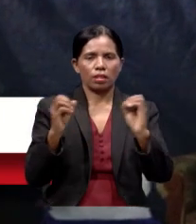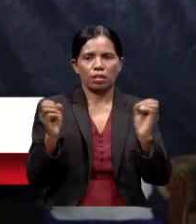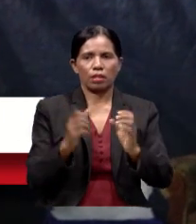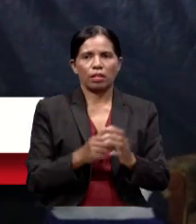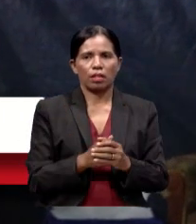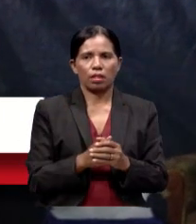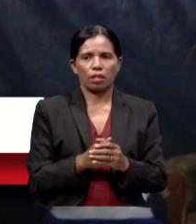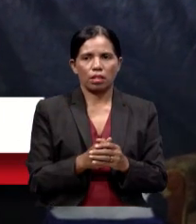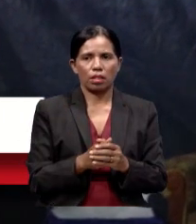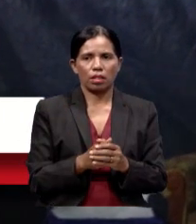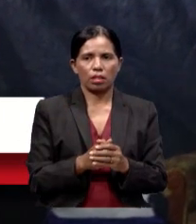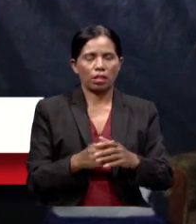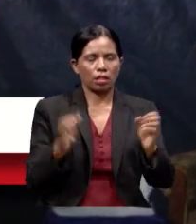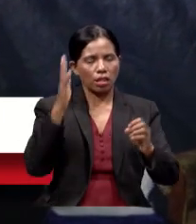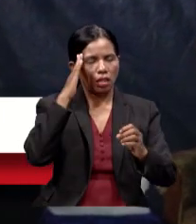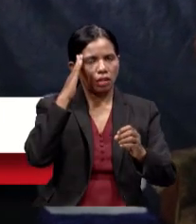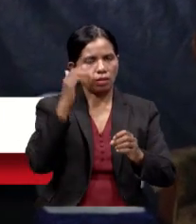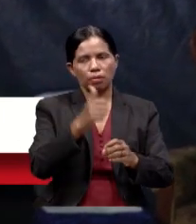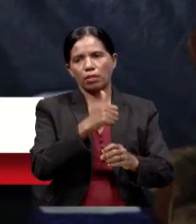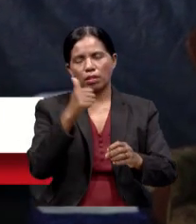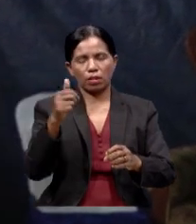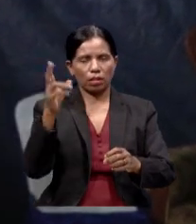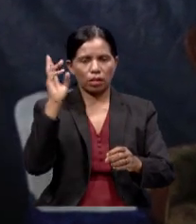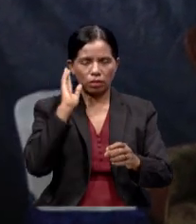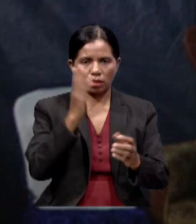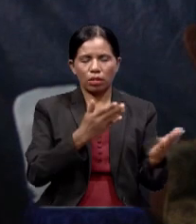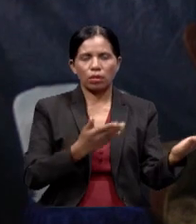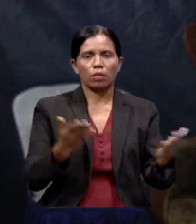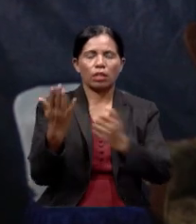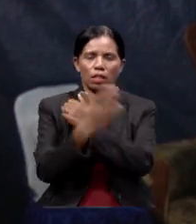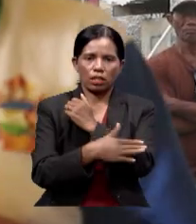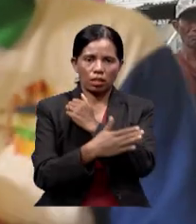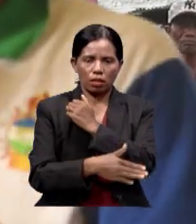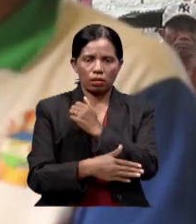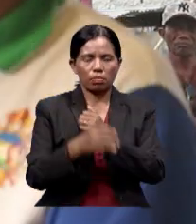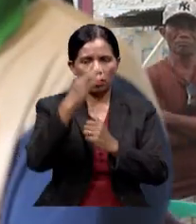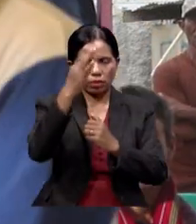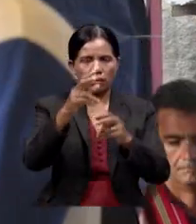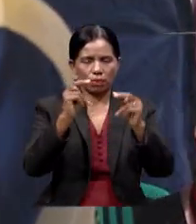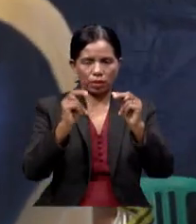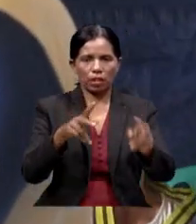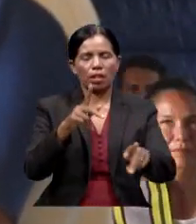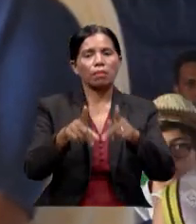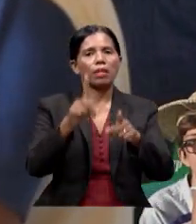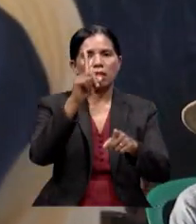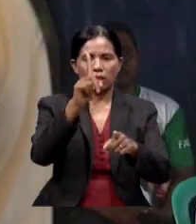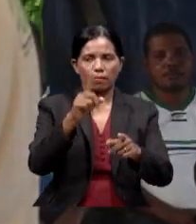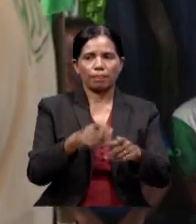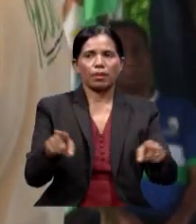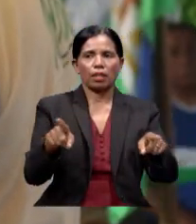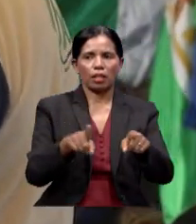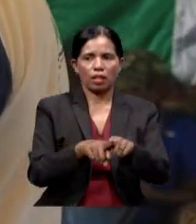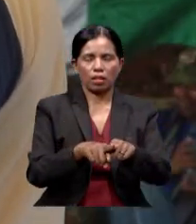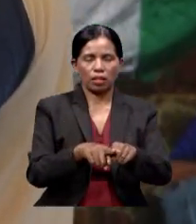Ya laiha na anoi botselu. Atu rol lori runi raine ba oi, persija tanga ema ida. Ane sa mokot